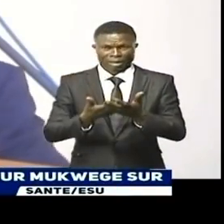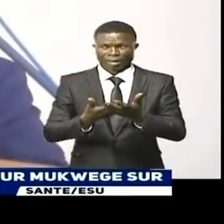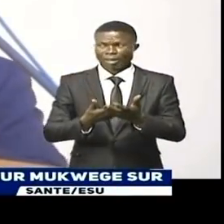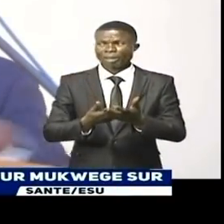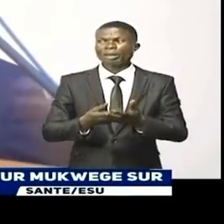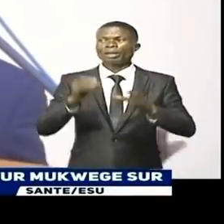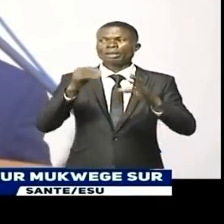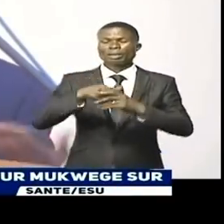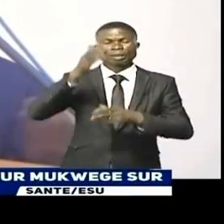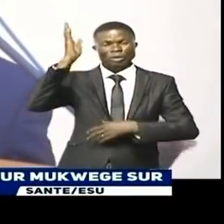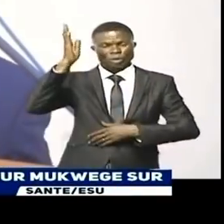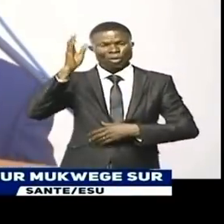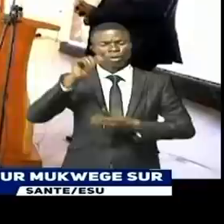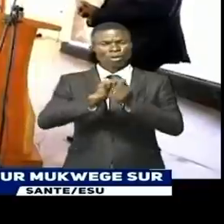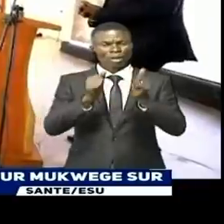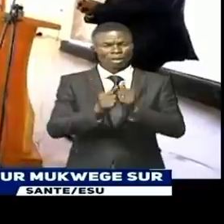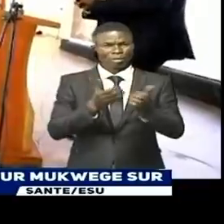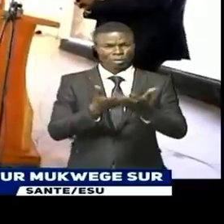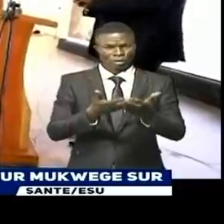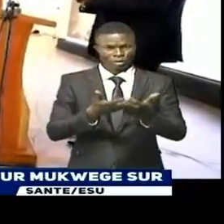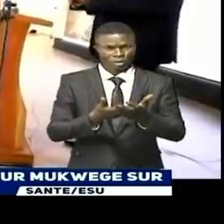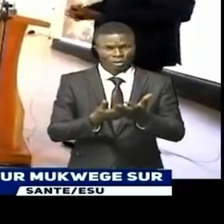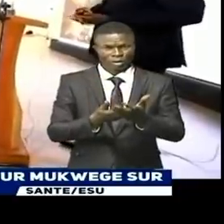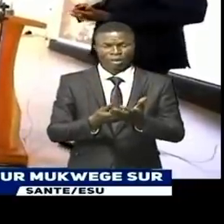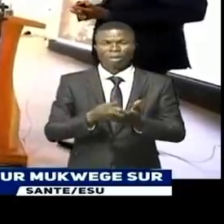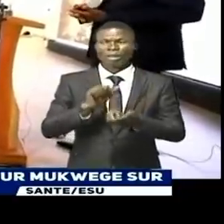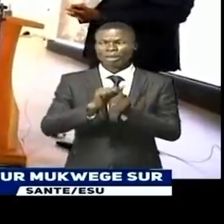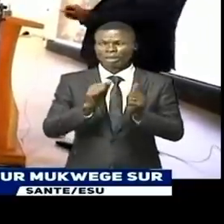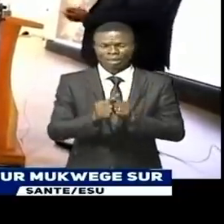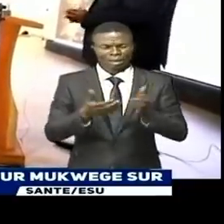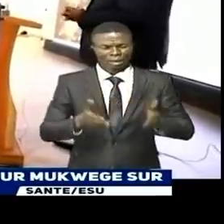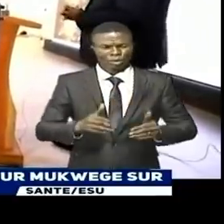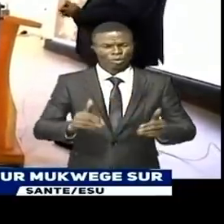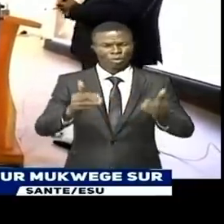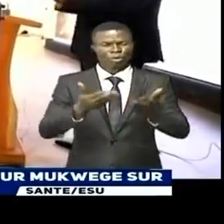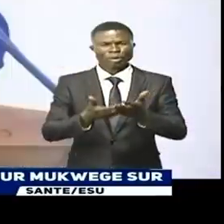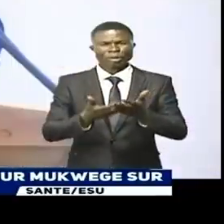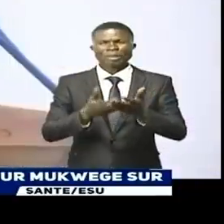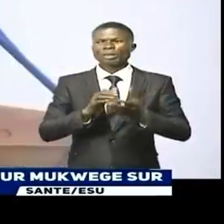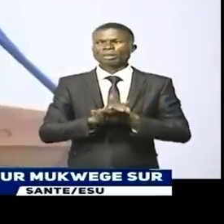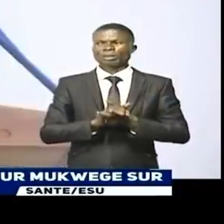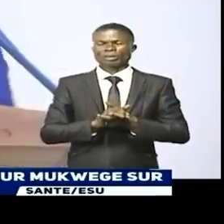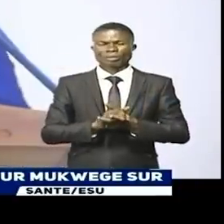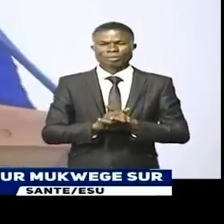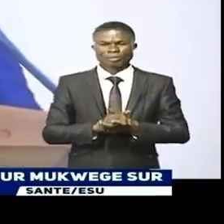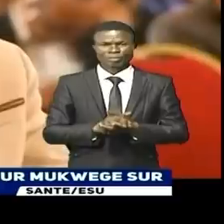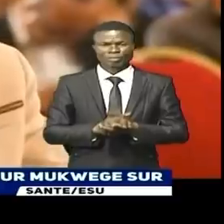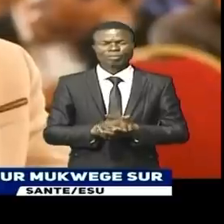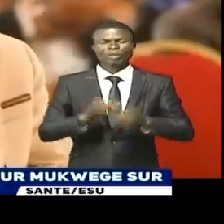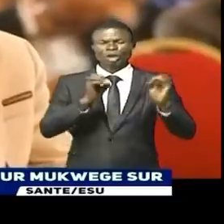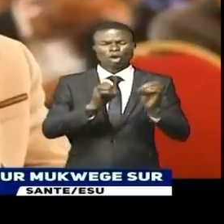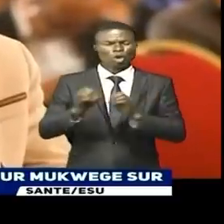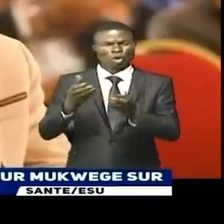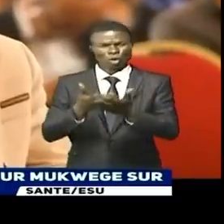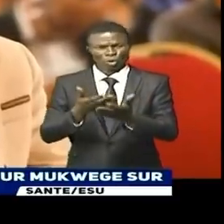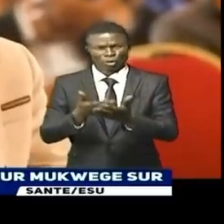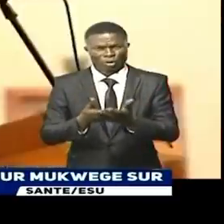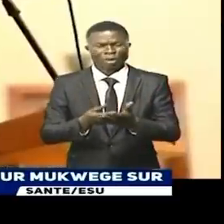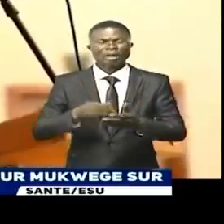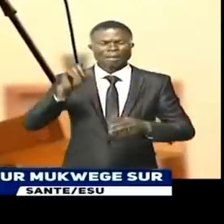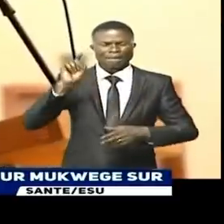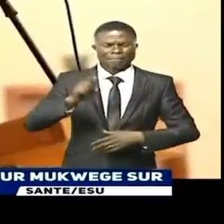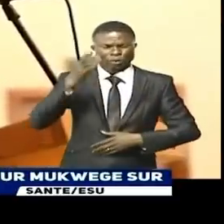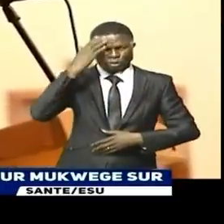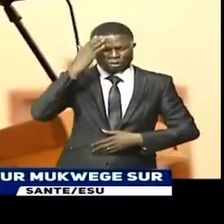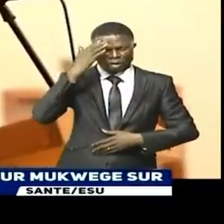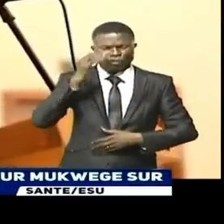professeur docteur denis est ce le thème le viol comme arme de guerre certaines représentent tous les combats du prix